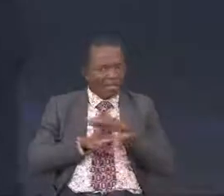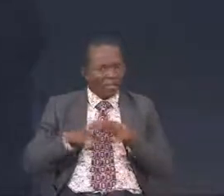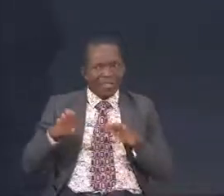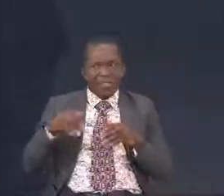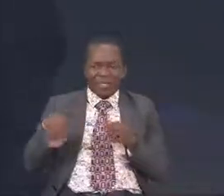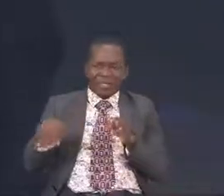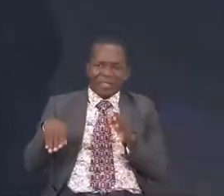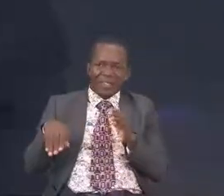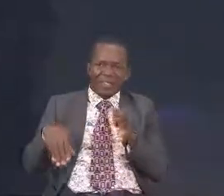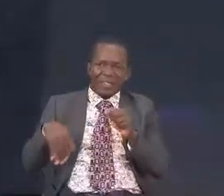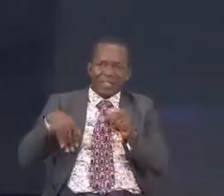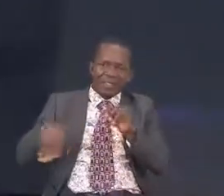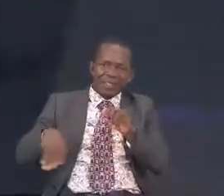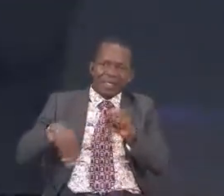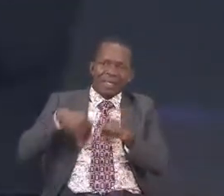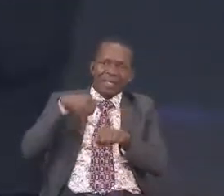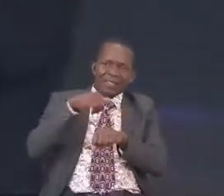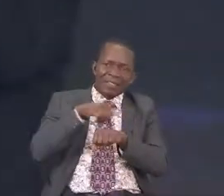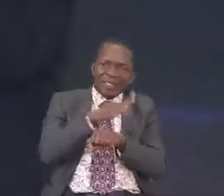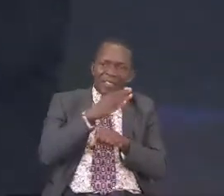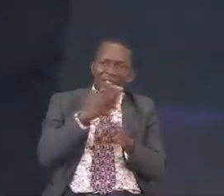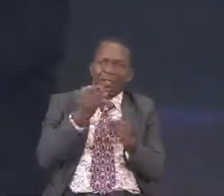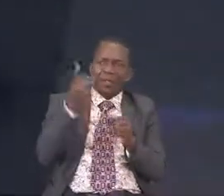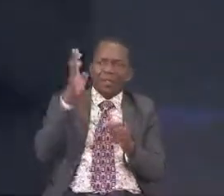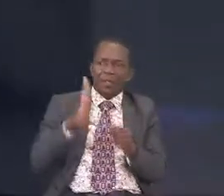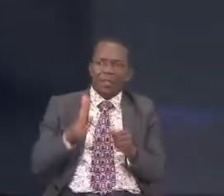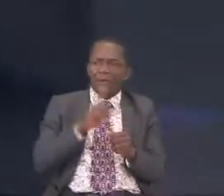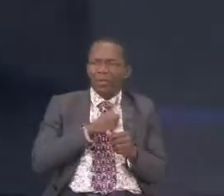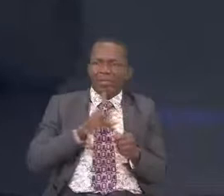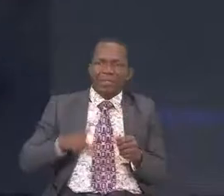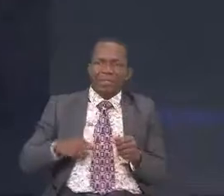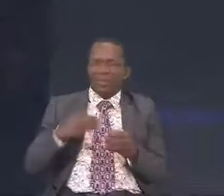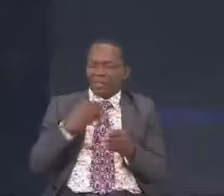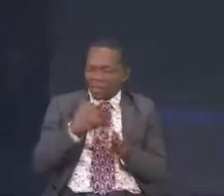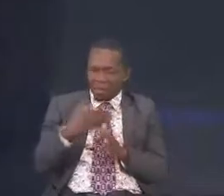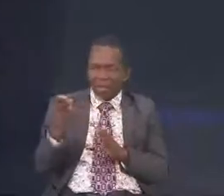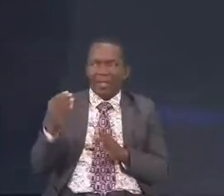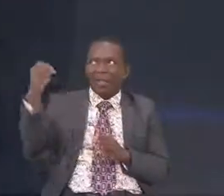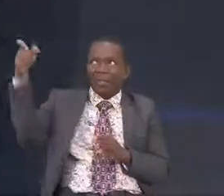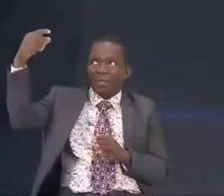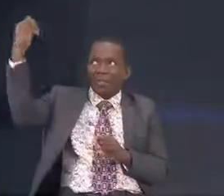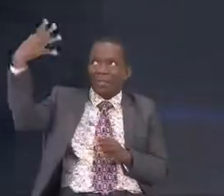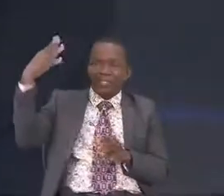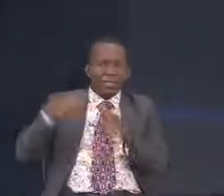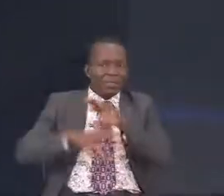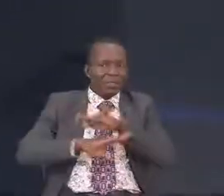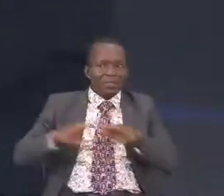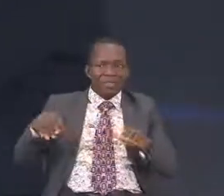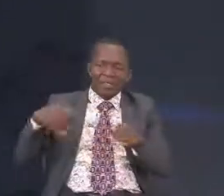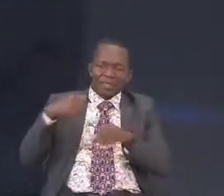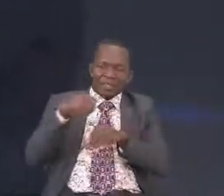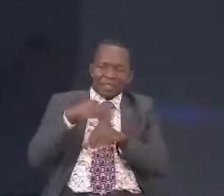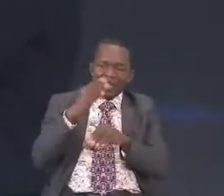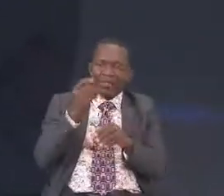pas Dieu. Les rayons solaires, la chaleur, la sueur ne chassent pas la présence de Dieu. La